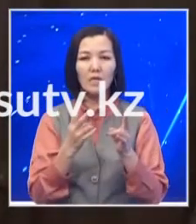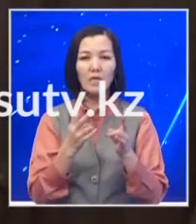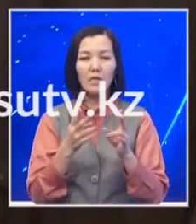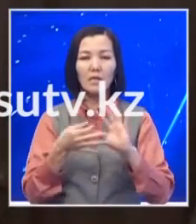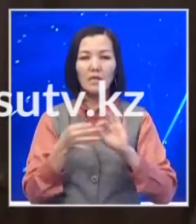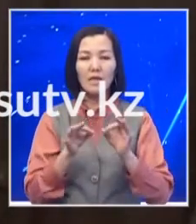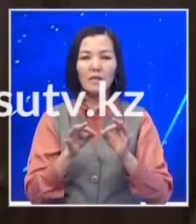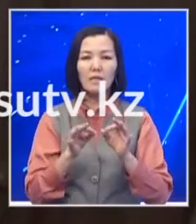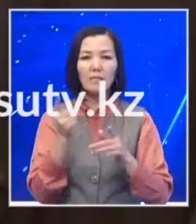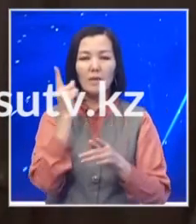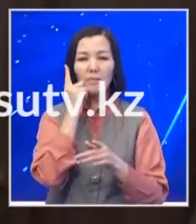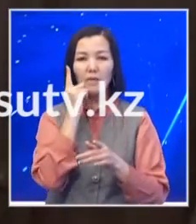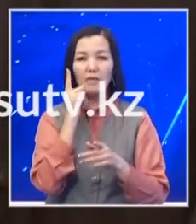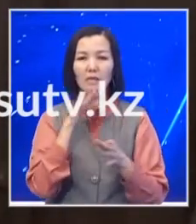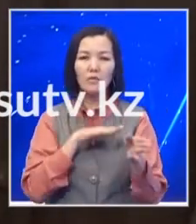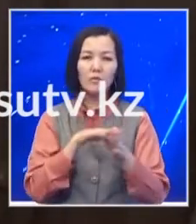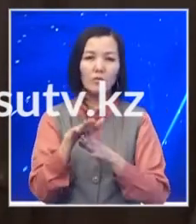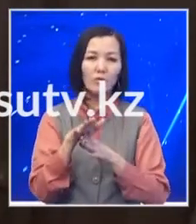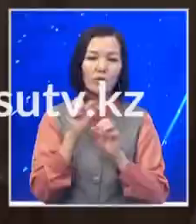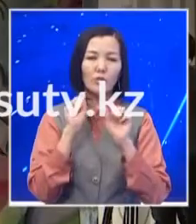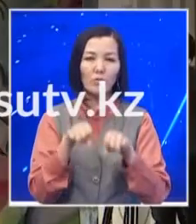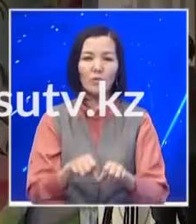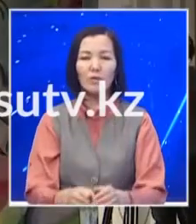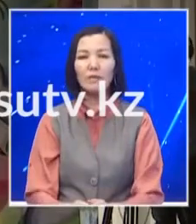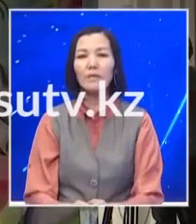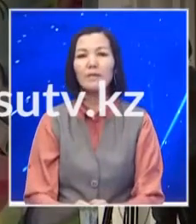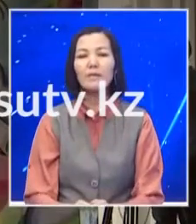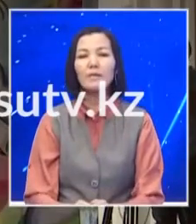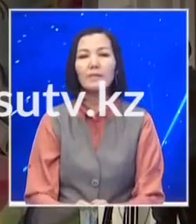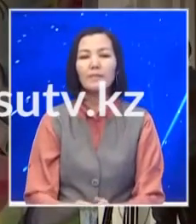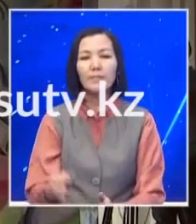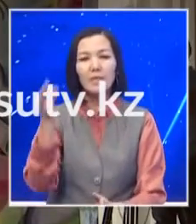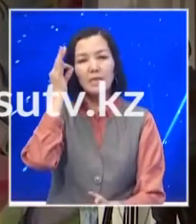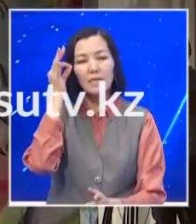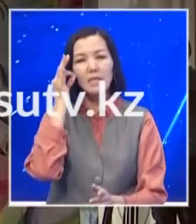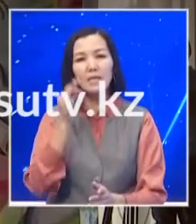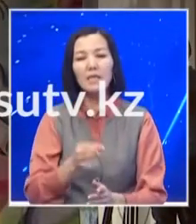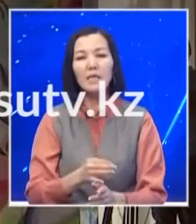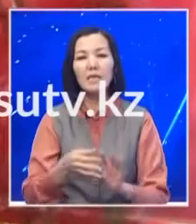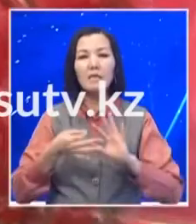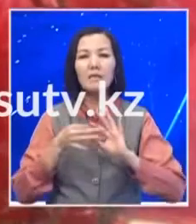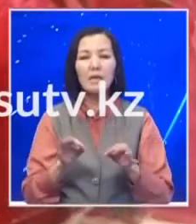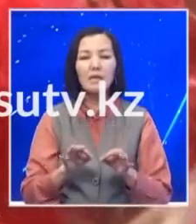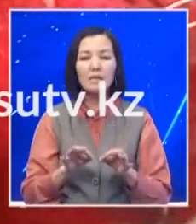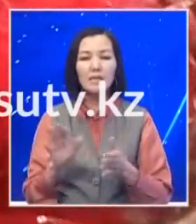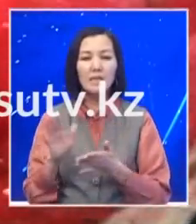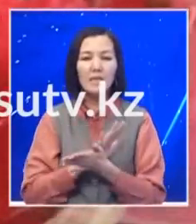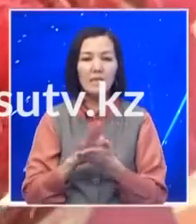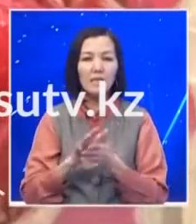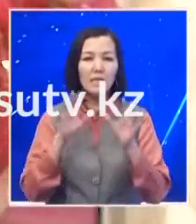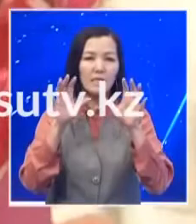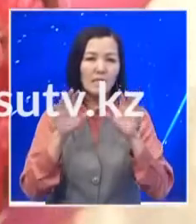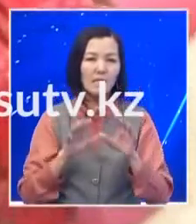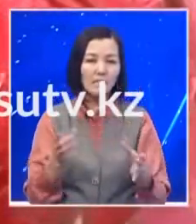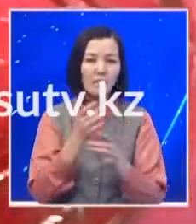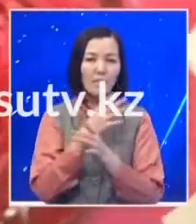сауда мобильдік қосымшасы арқылы жүзеге асыруға болады. Ескерте кетейік, нақты сауда мобильді қосымшасы тегін. Заңда мәдениет